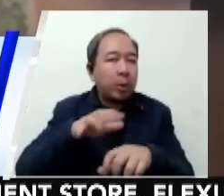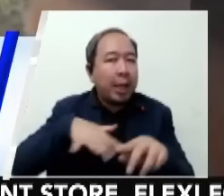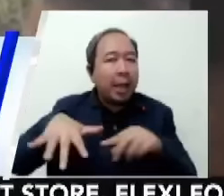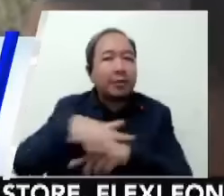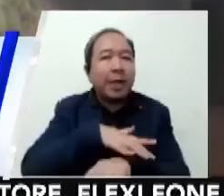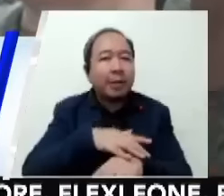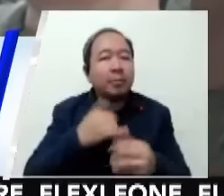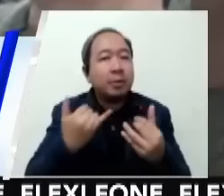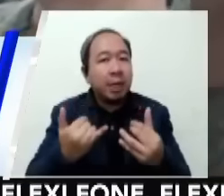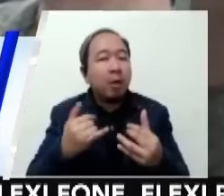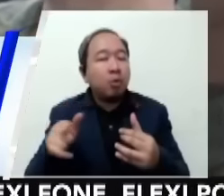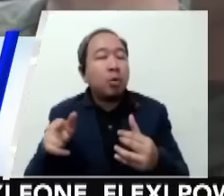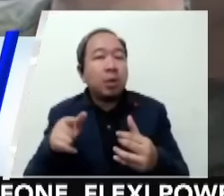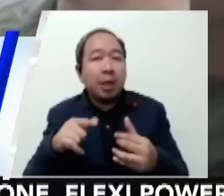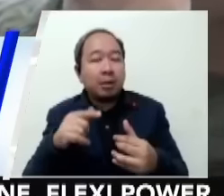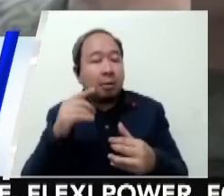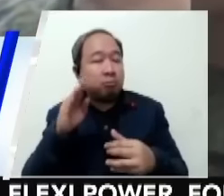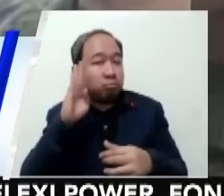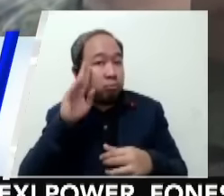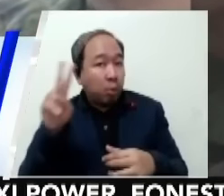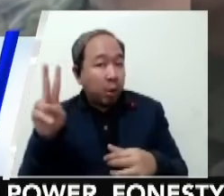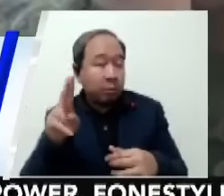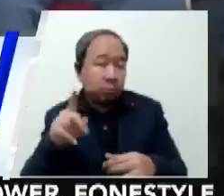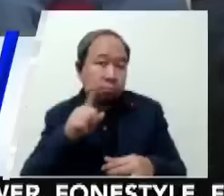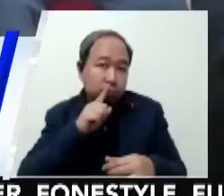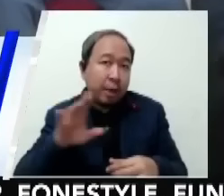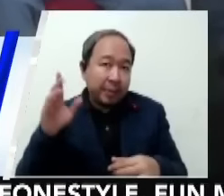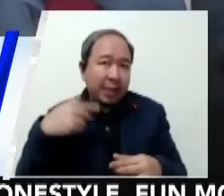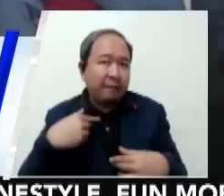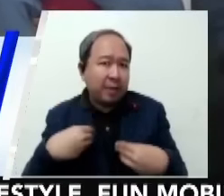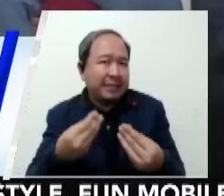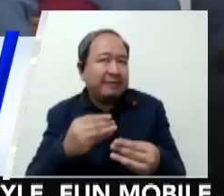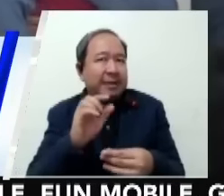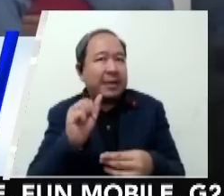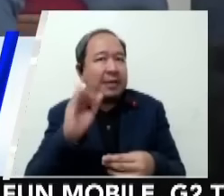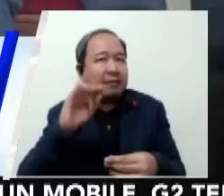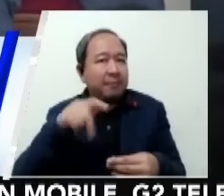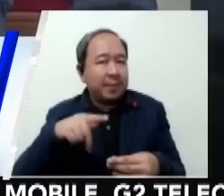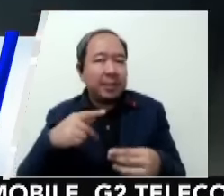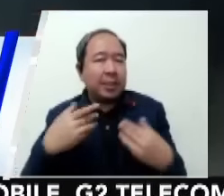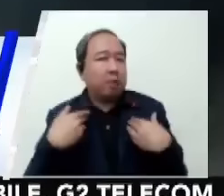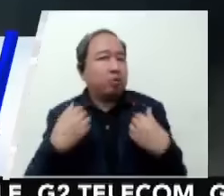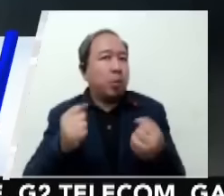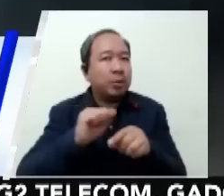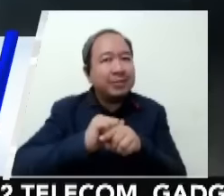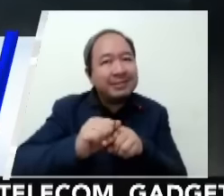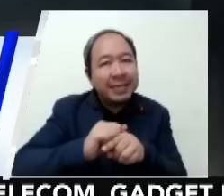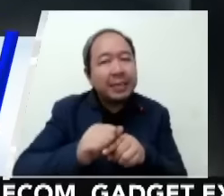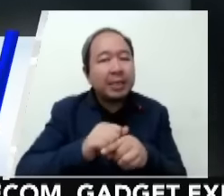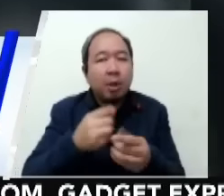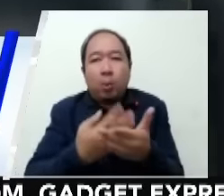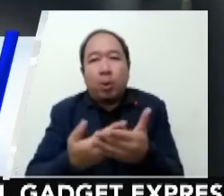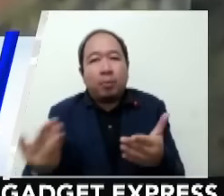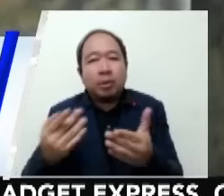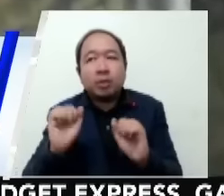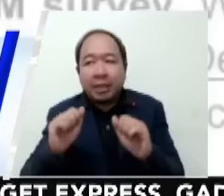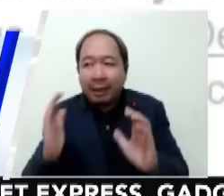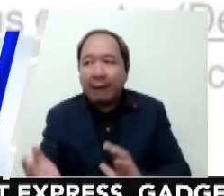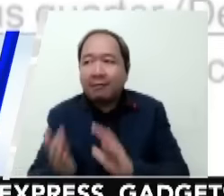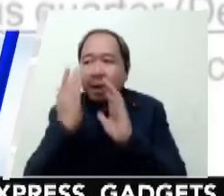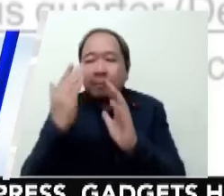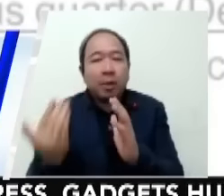ng akamang kagamitan at pagsasanay para matiyak na sapat ang kanilang kakayahang gampanan ang tungkuling humarap sa mga bagong banta sa ating